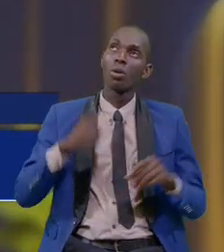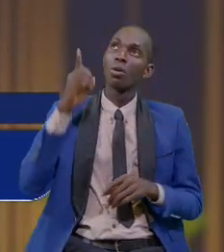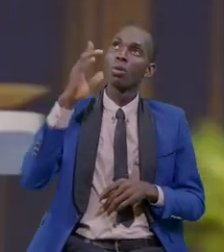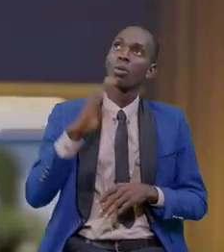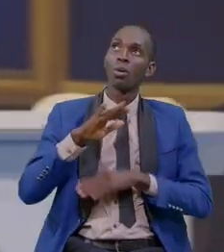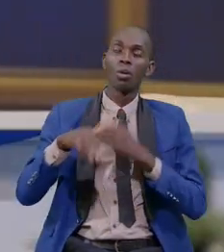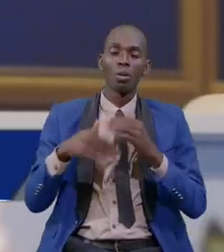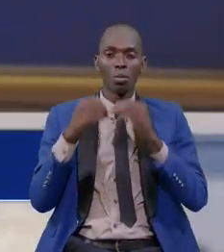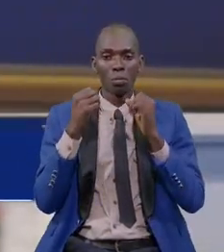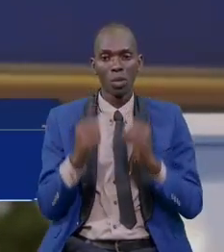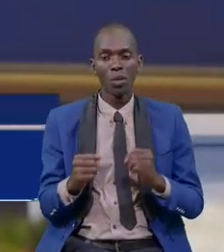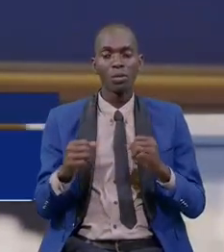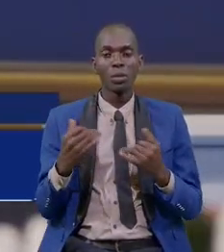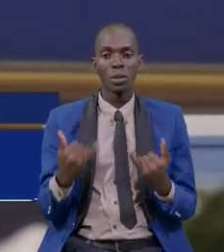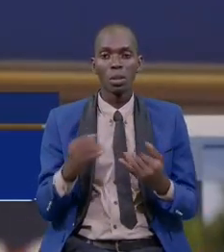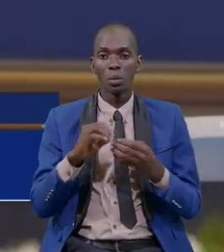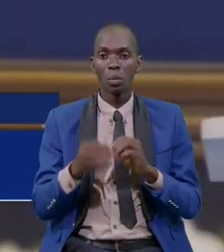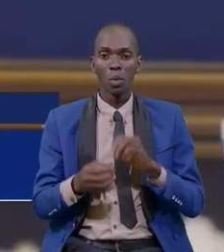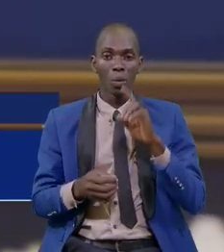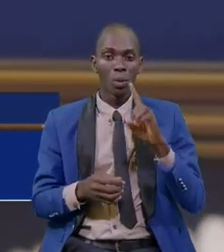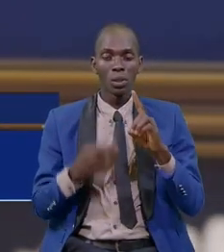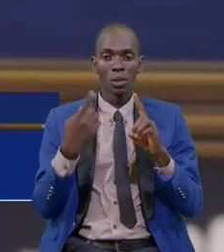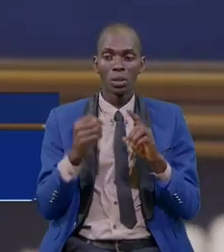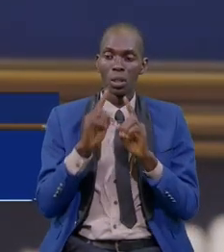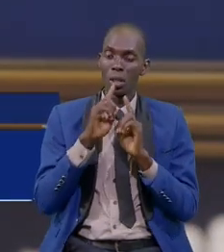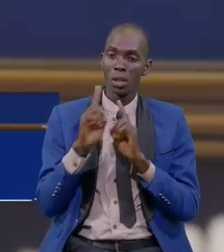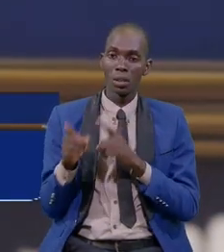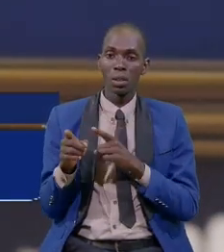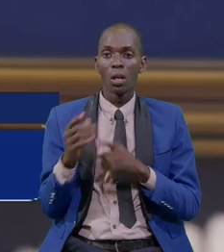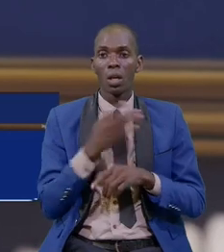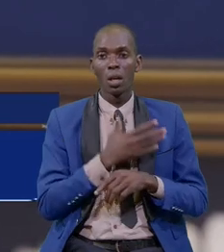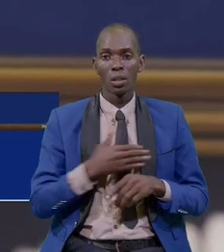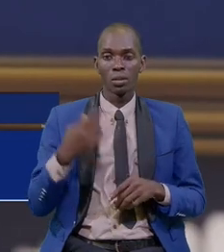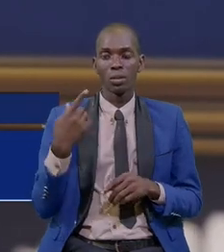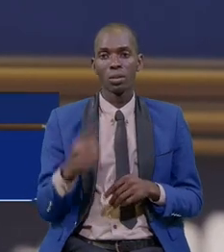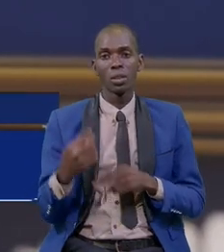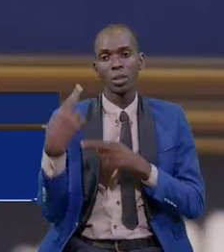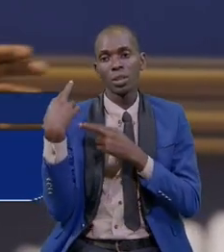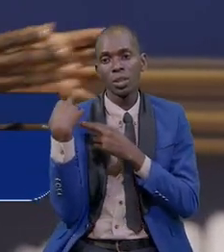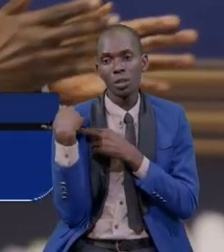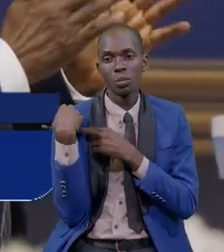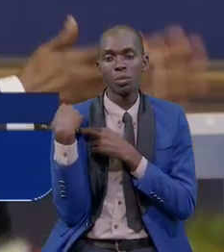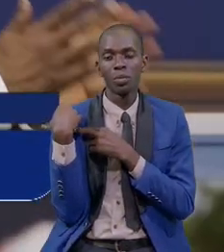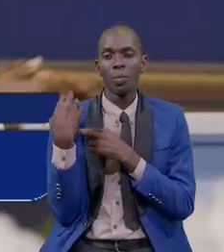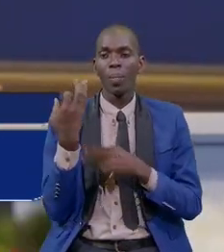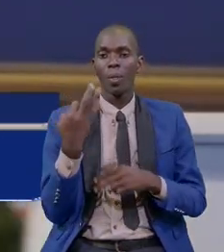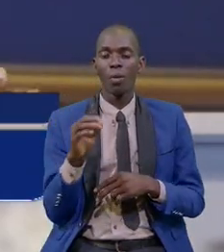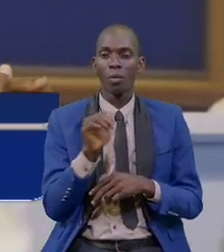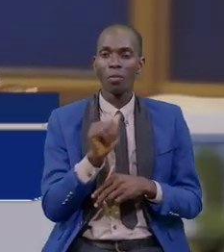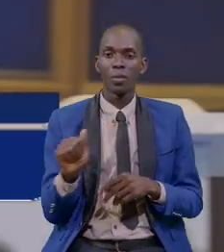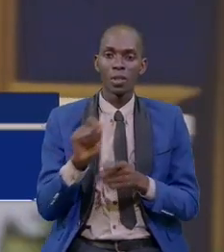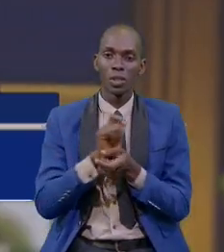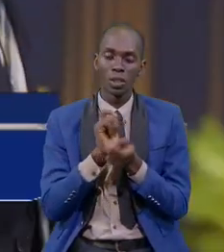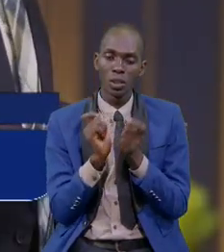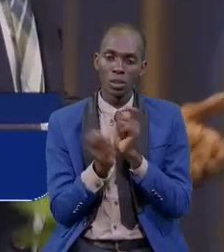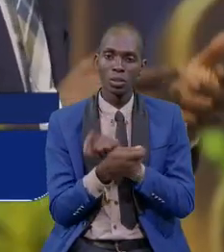de changement. Numéro 1 alors. La réponse et la responsabilité d'un